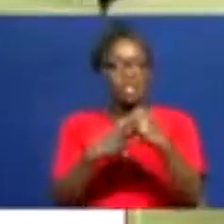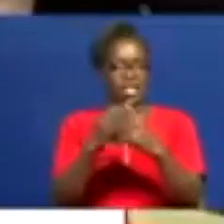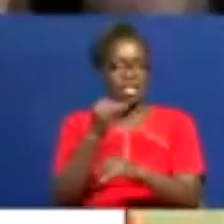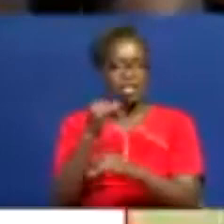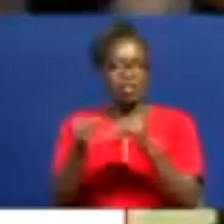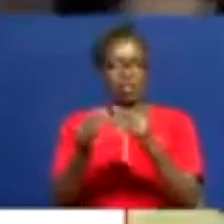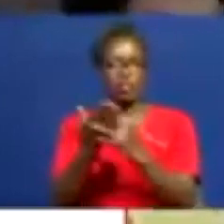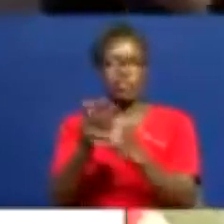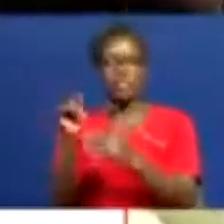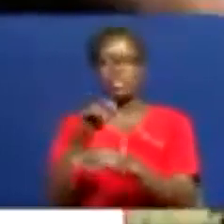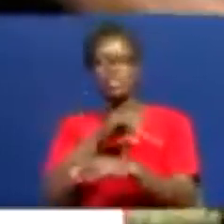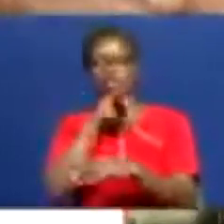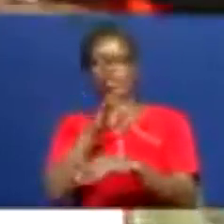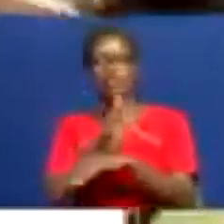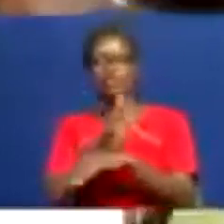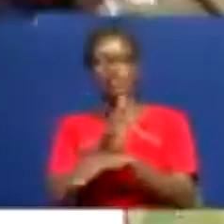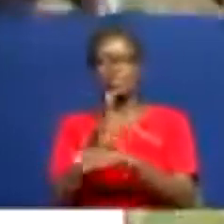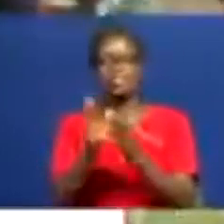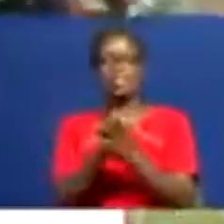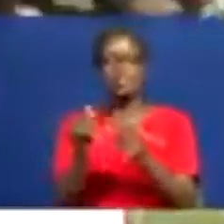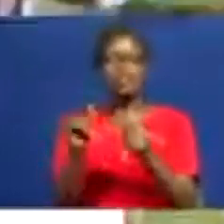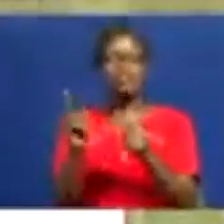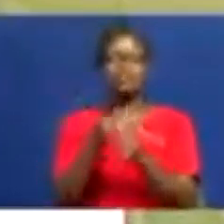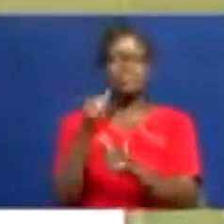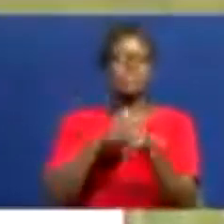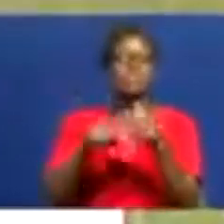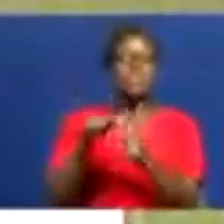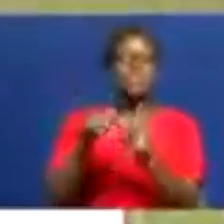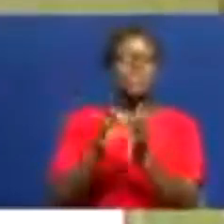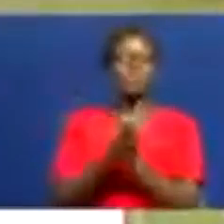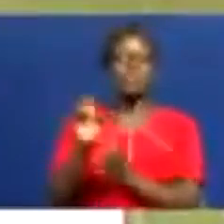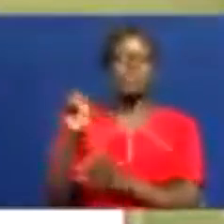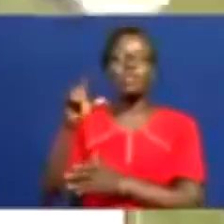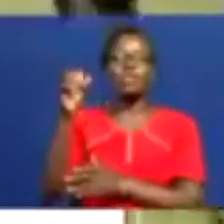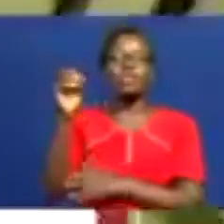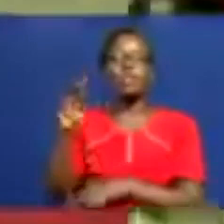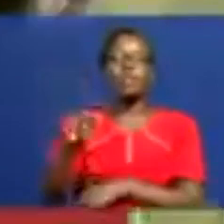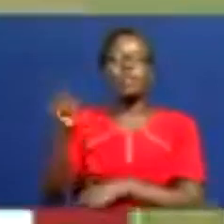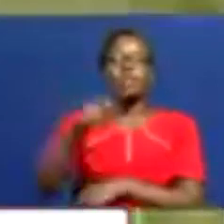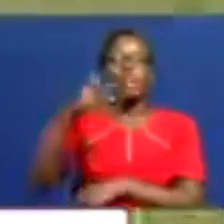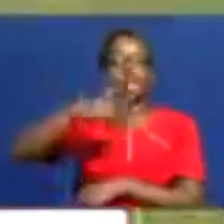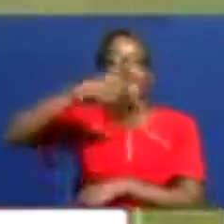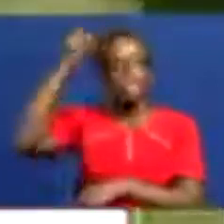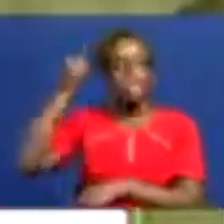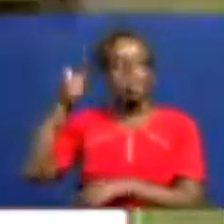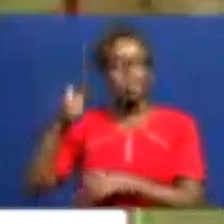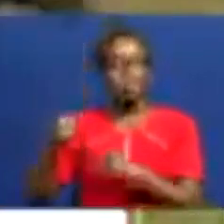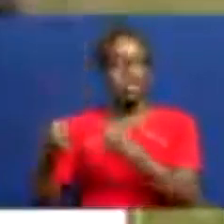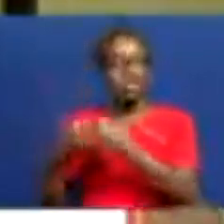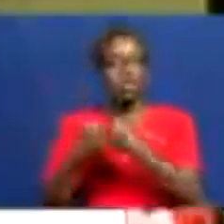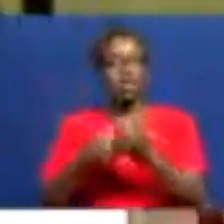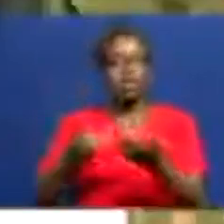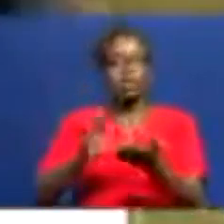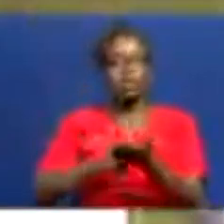kati ya Kenya na Uganda ilitumiwa kama mkondo wa kwanza wa kuwania kombe la Elgon. Kenya Simbas itachuana na Uganda kwenye mechi ya